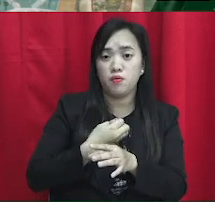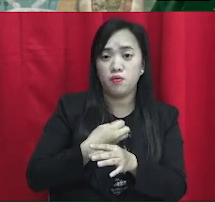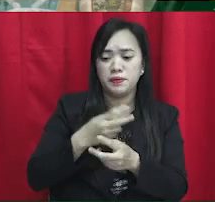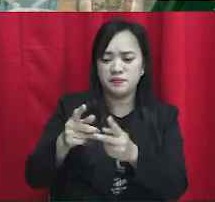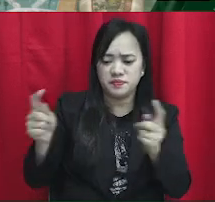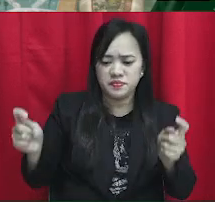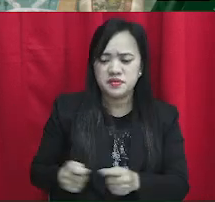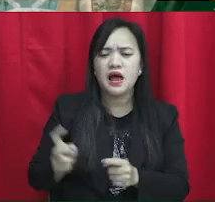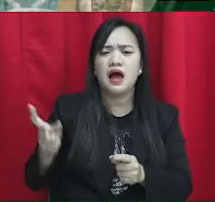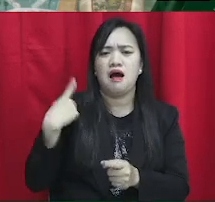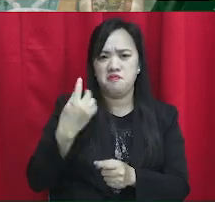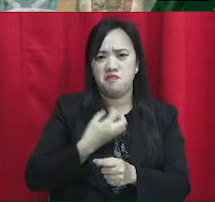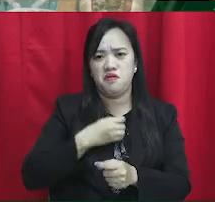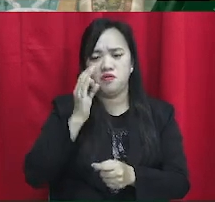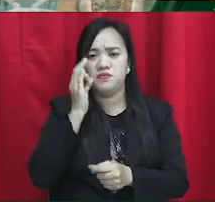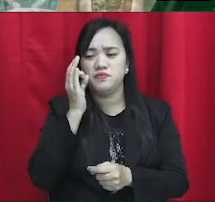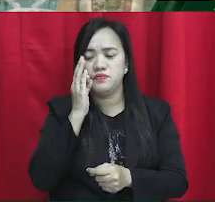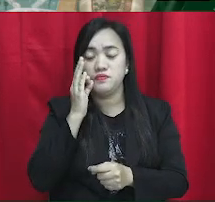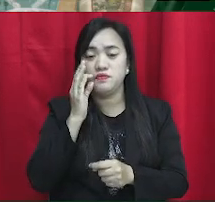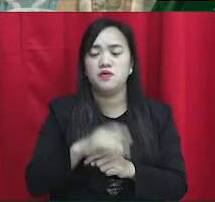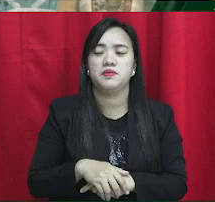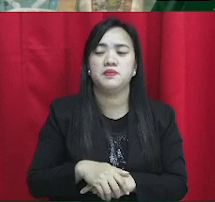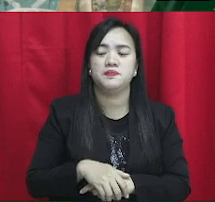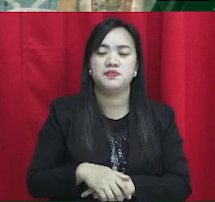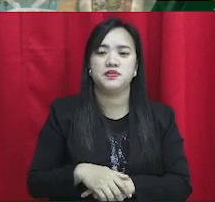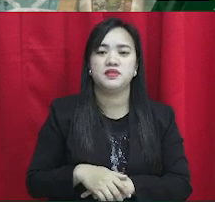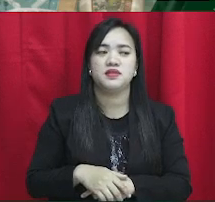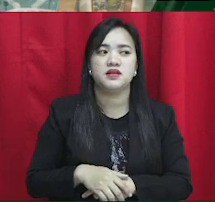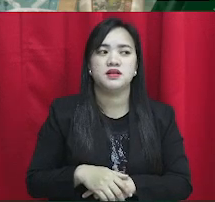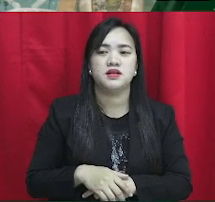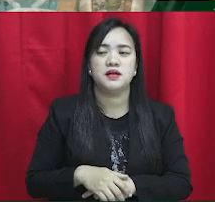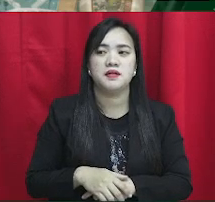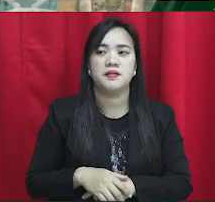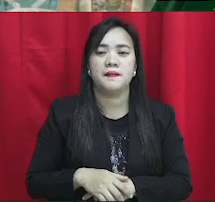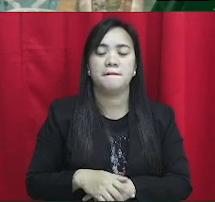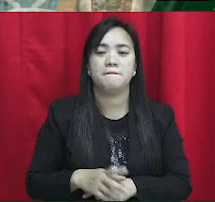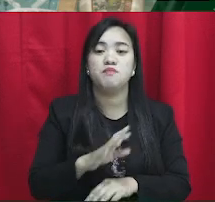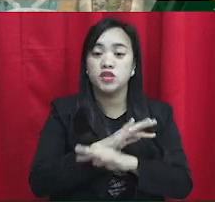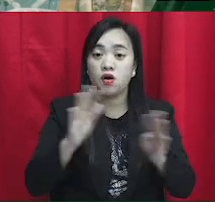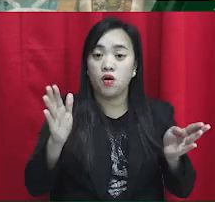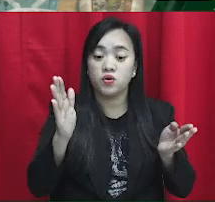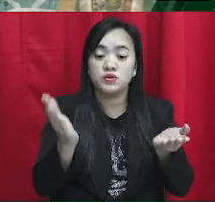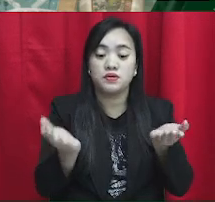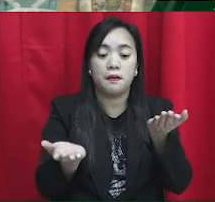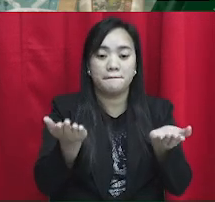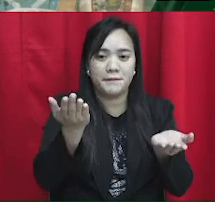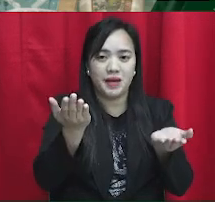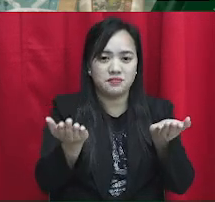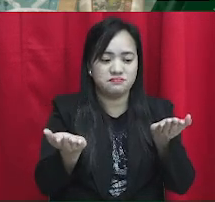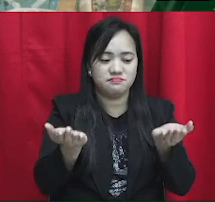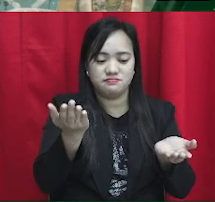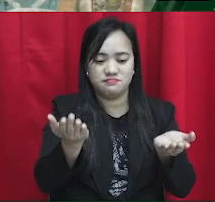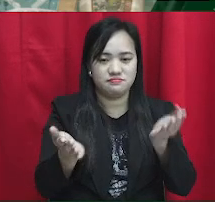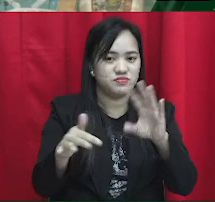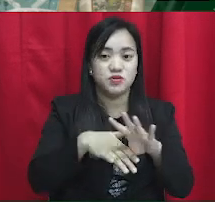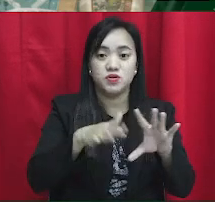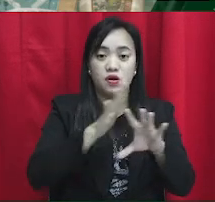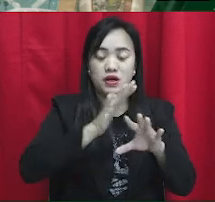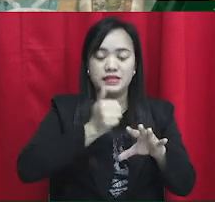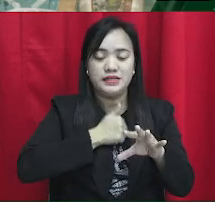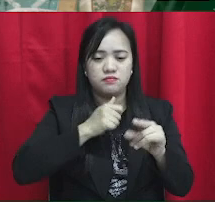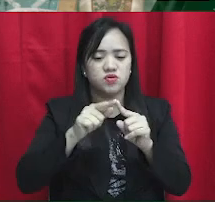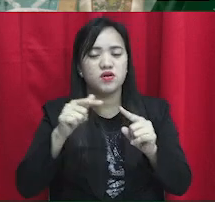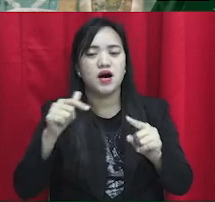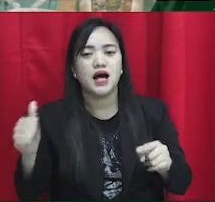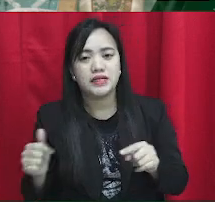Tapos napuno na kung ano-anong kulay ng prutas. Diba? Alam mo, sa palengke, kapag yung 24, ewan ko